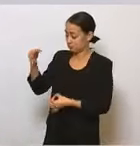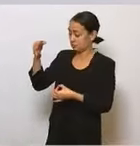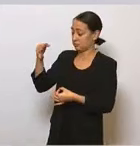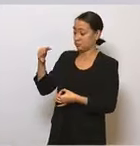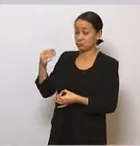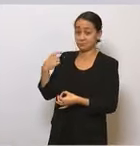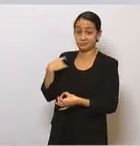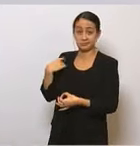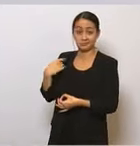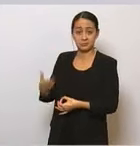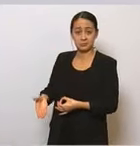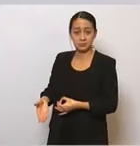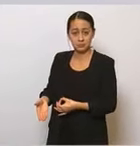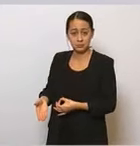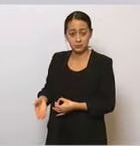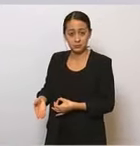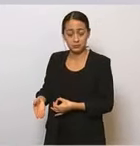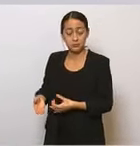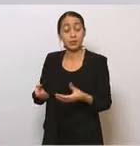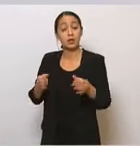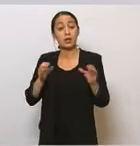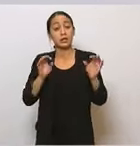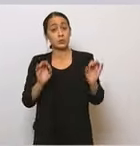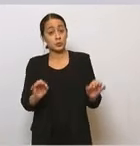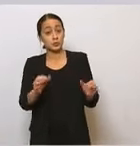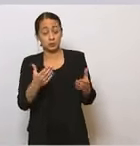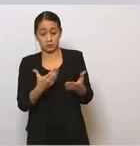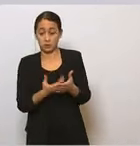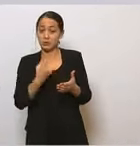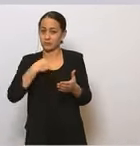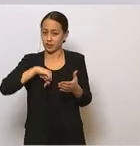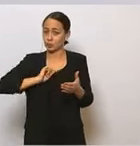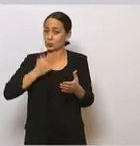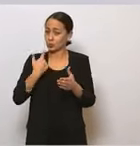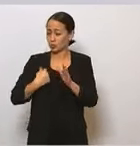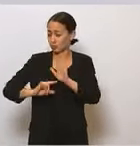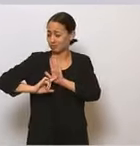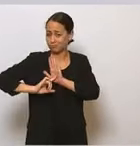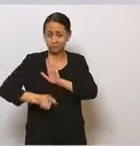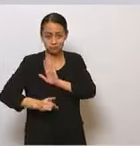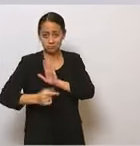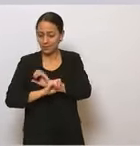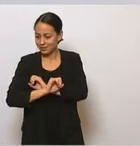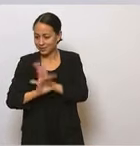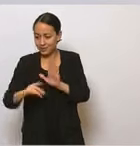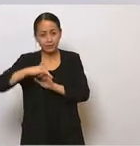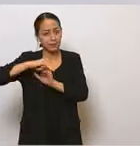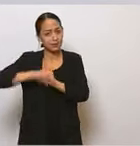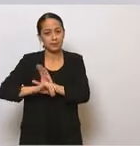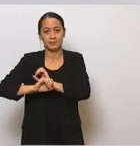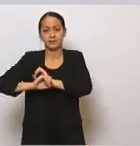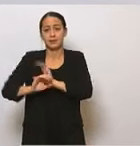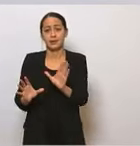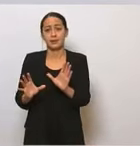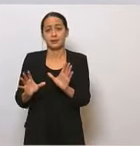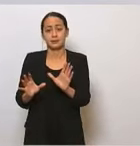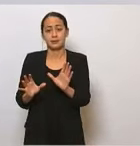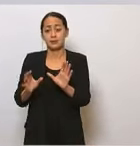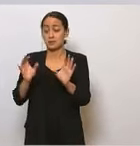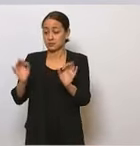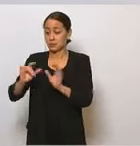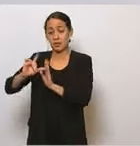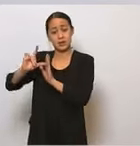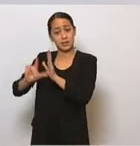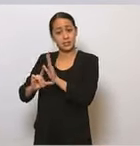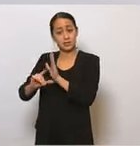Donc, il faut vraiment que nous ayons des obligations claires, des règles claires au sein de la